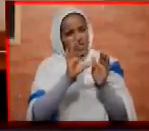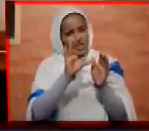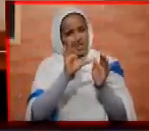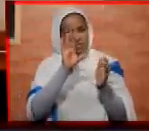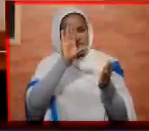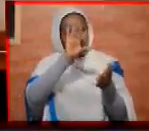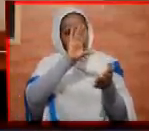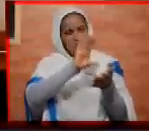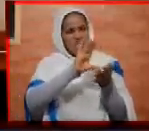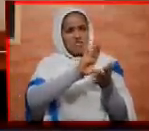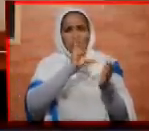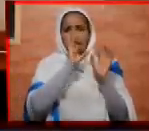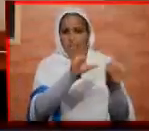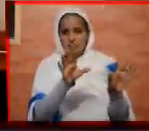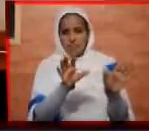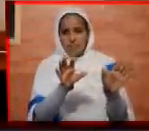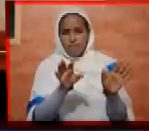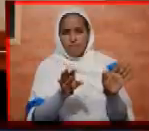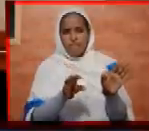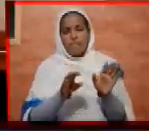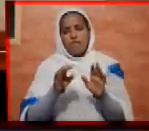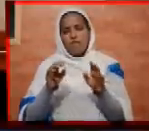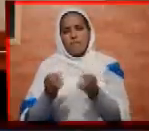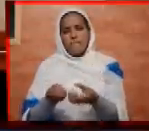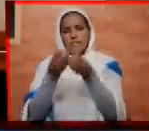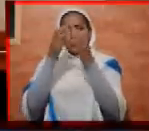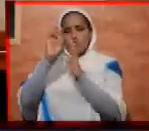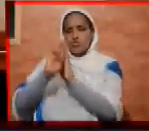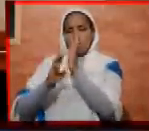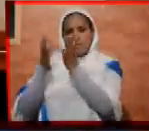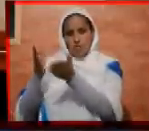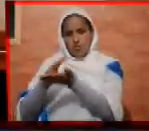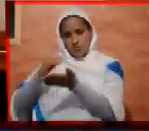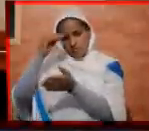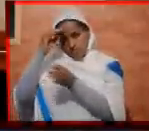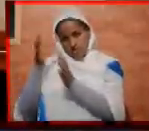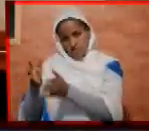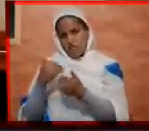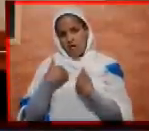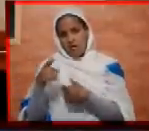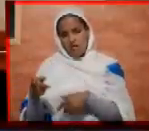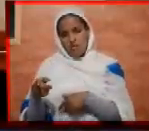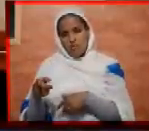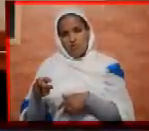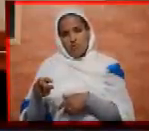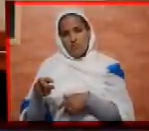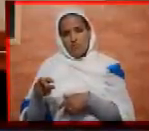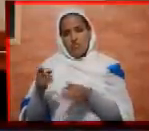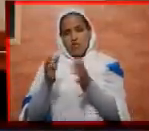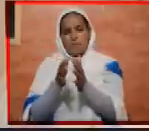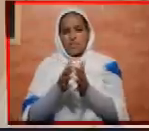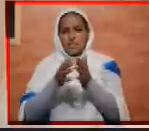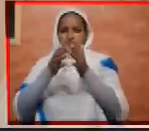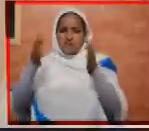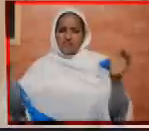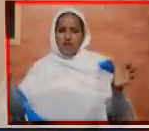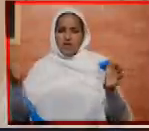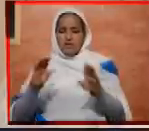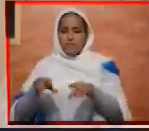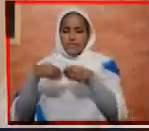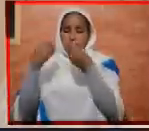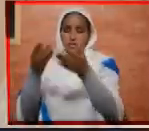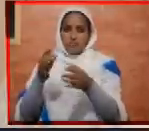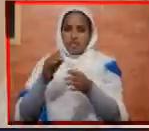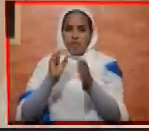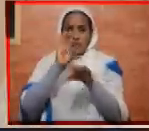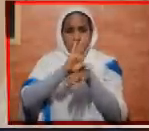ስንመጣ ከዚህም በዚህም አካባቢ ገጠሩ ከተማውም በእንተ ስማ ለማርያም ብሎ